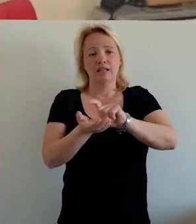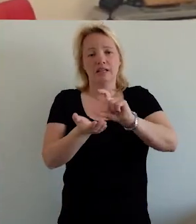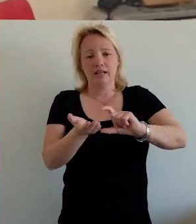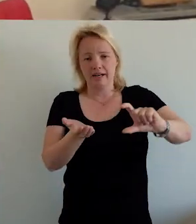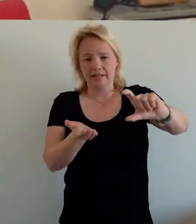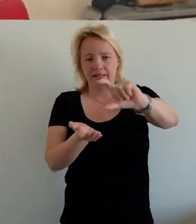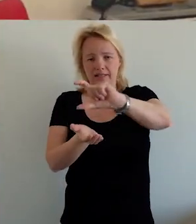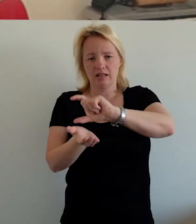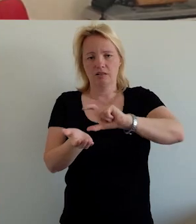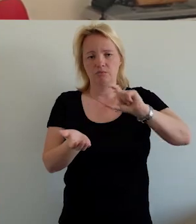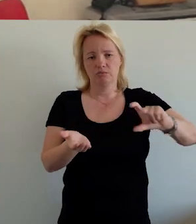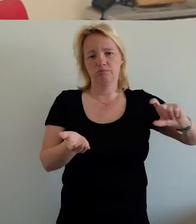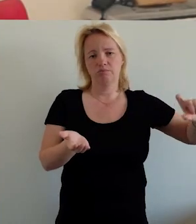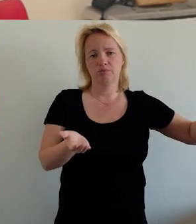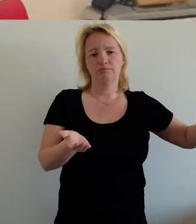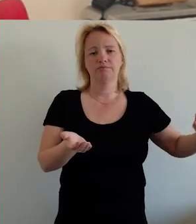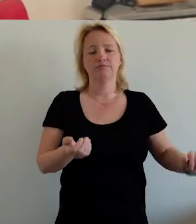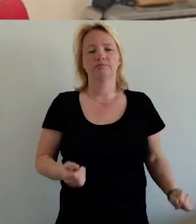hrnce,